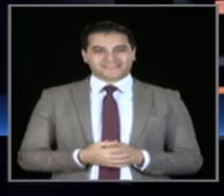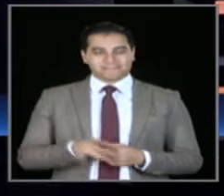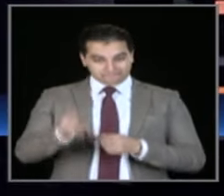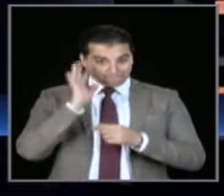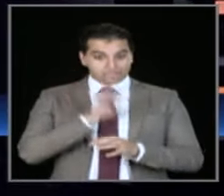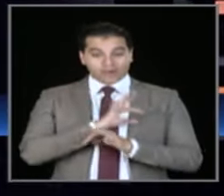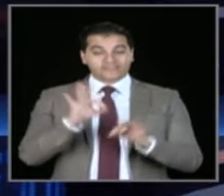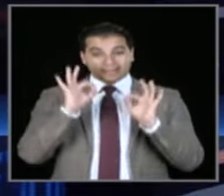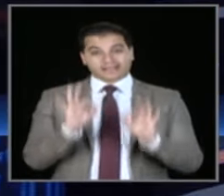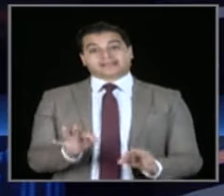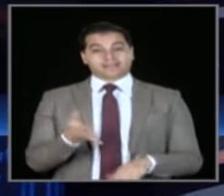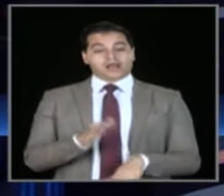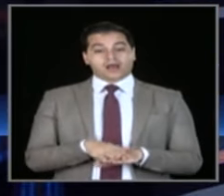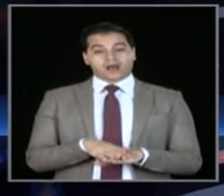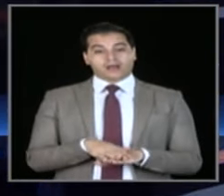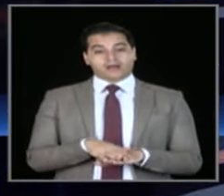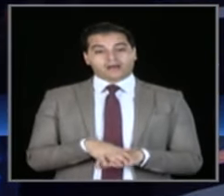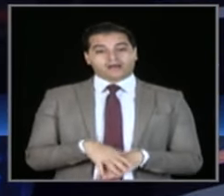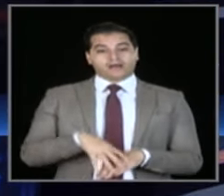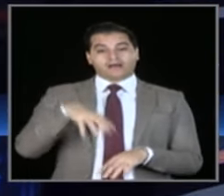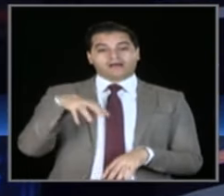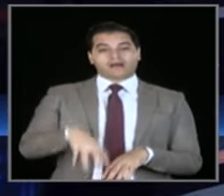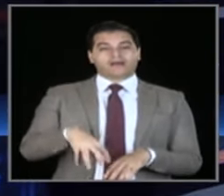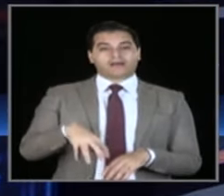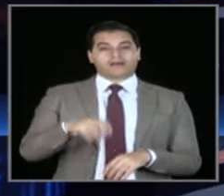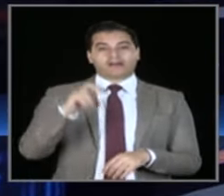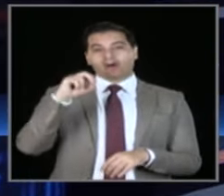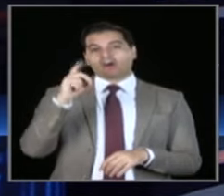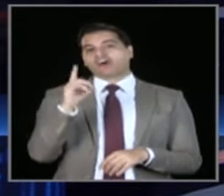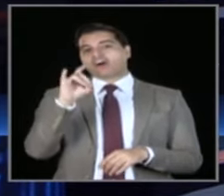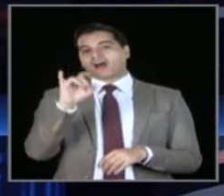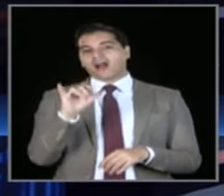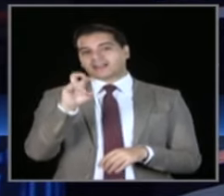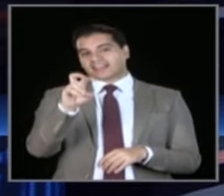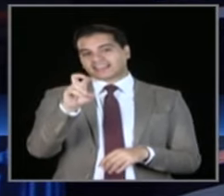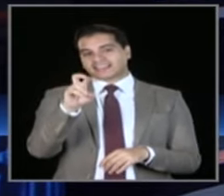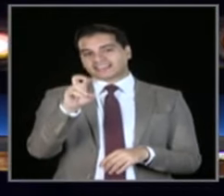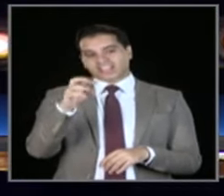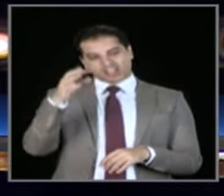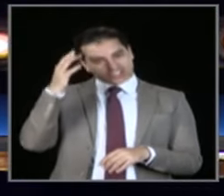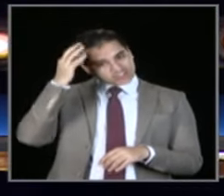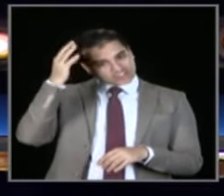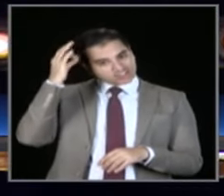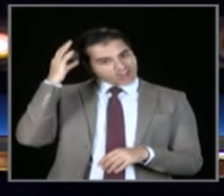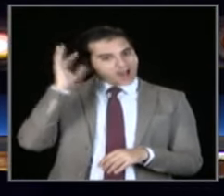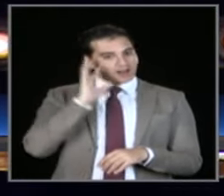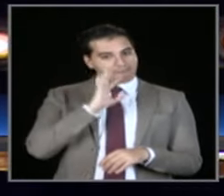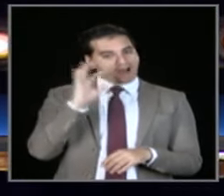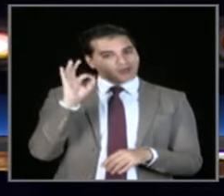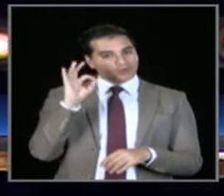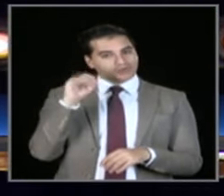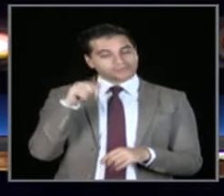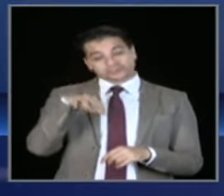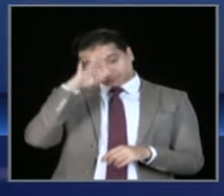مشهور بنبع قارة الشعرة. الحسن محتاج تتعادل. إسراء لو جاوبت